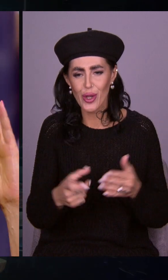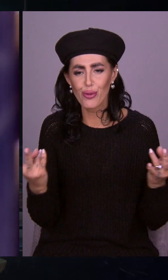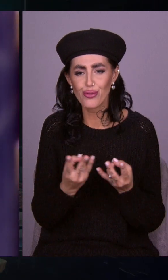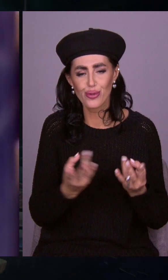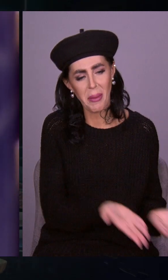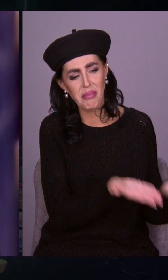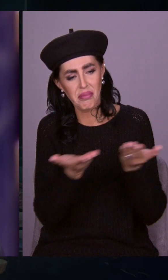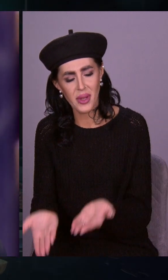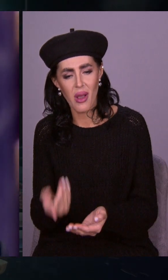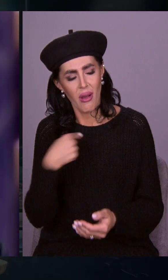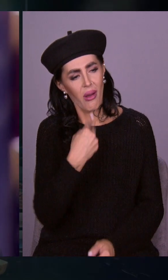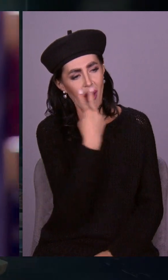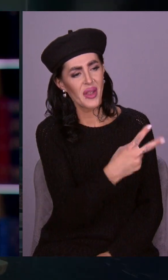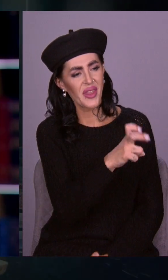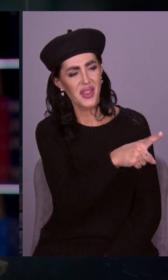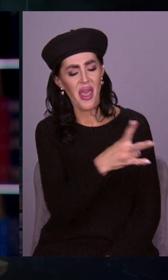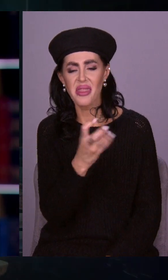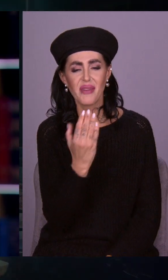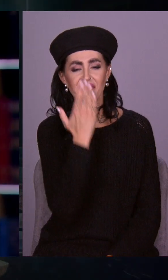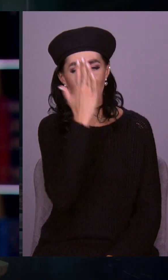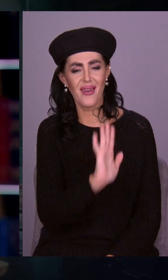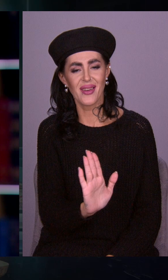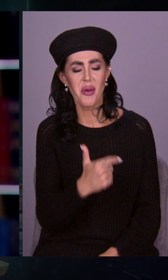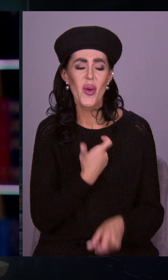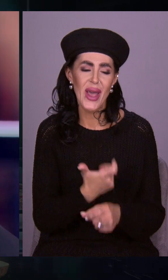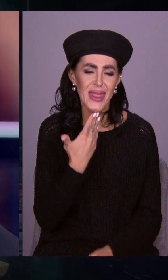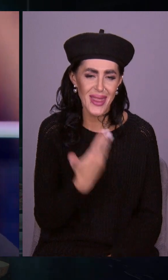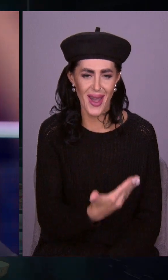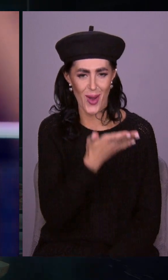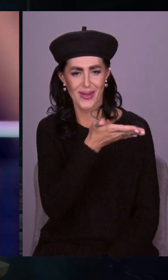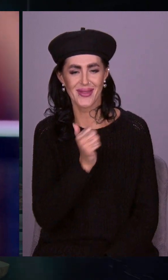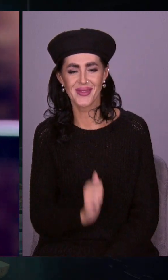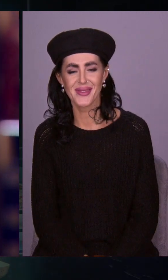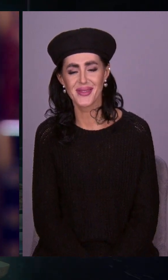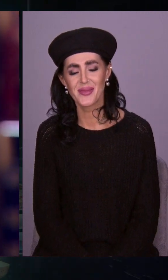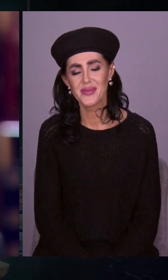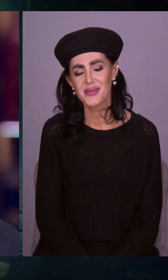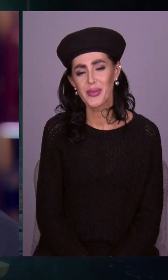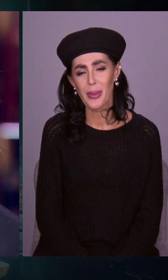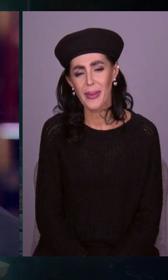і в очах всіх нас ще більше. Дякую тобі. Красавчик! Дякую тобі. Так.